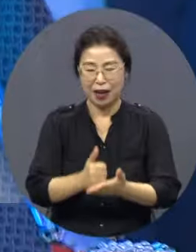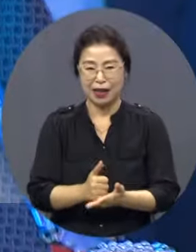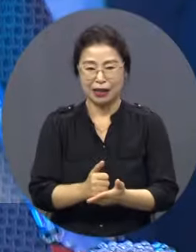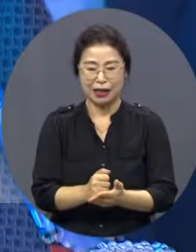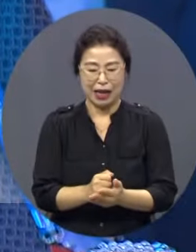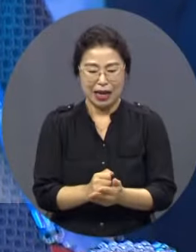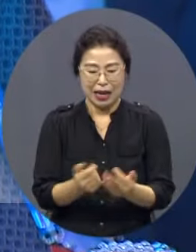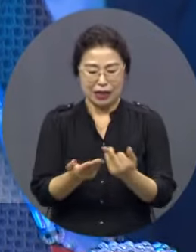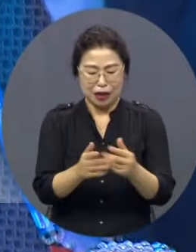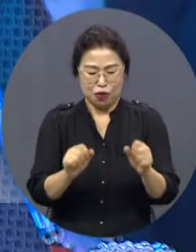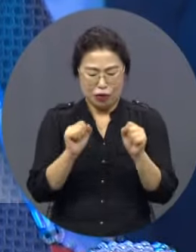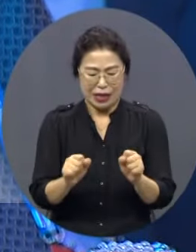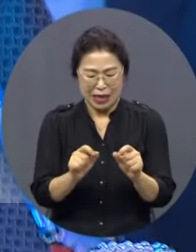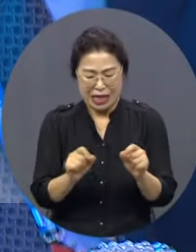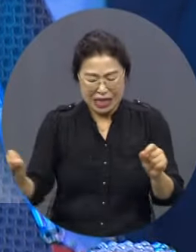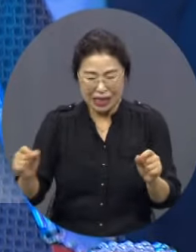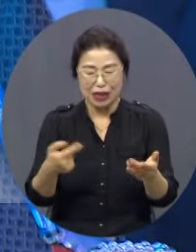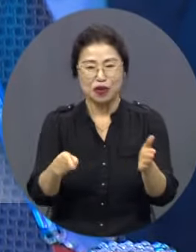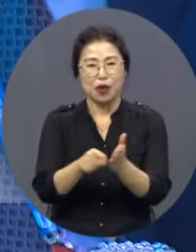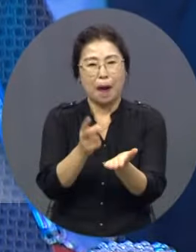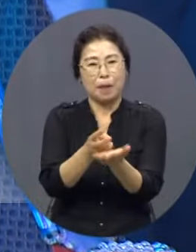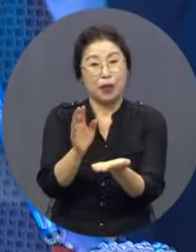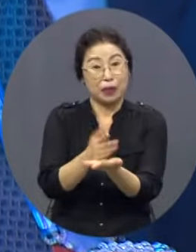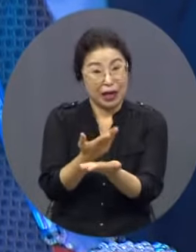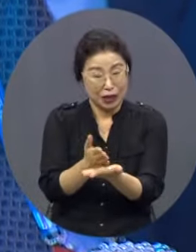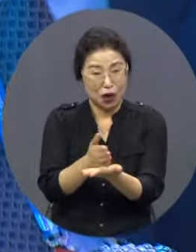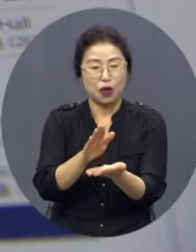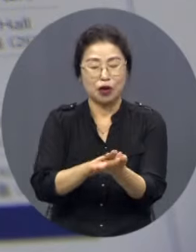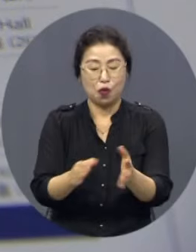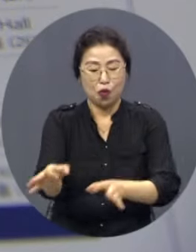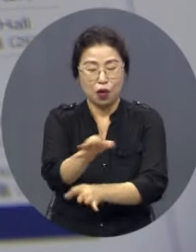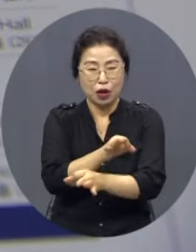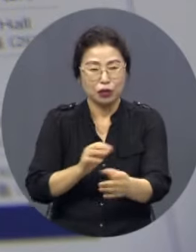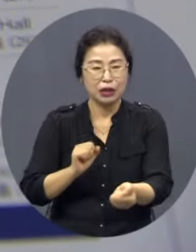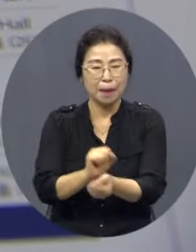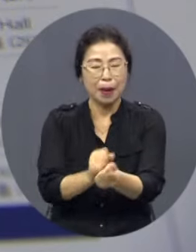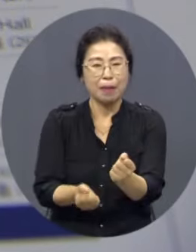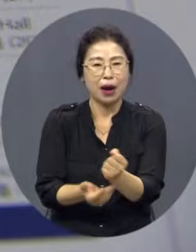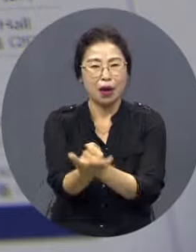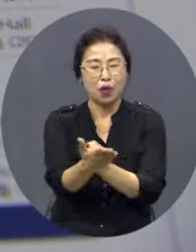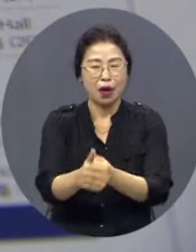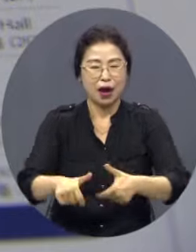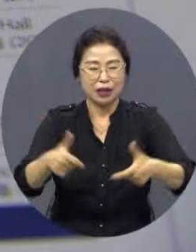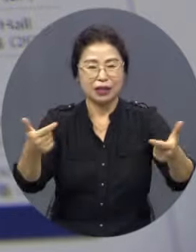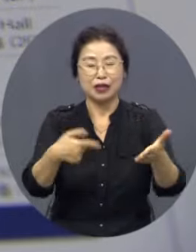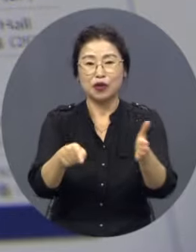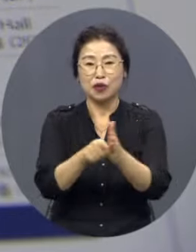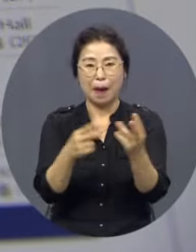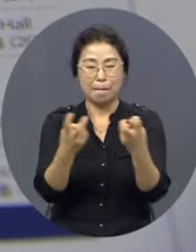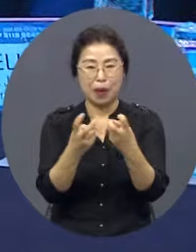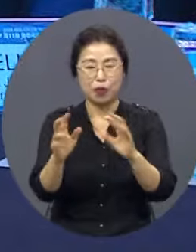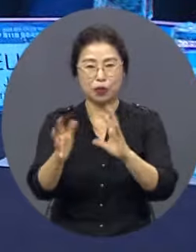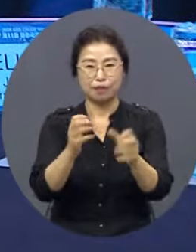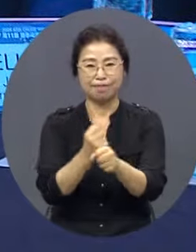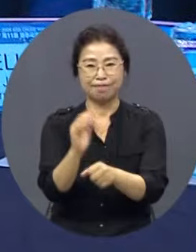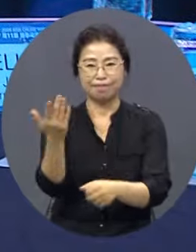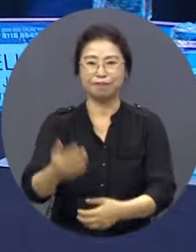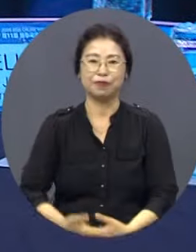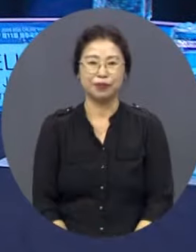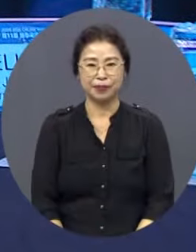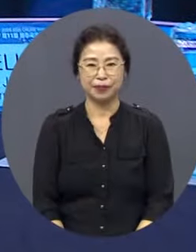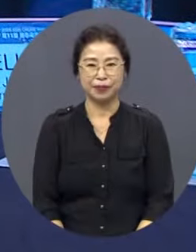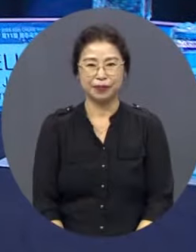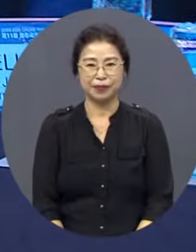체류 시간 연장을 위한 제도 개선과 지역 경제 파급 효과를 늘리기 위한 방안 등도 논의됩니다.